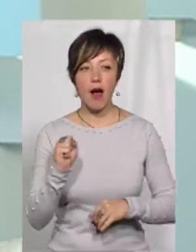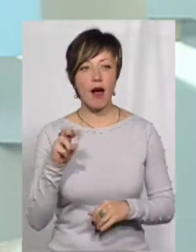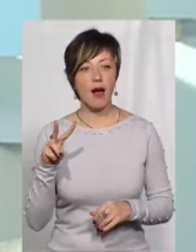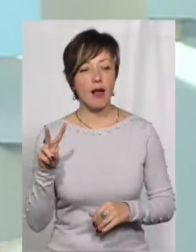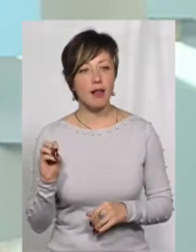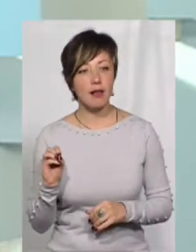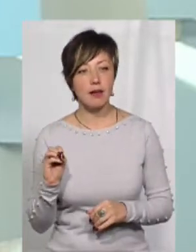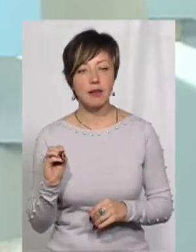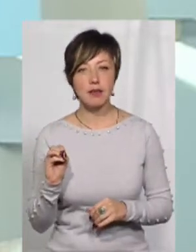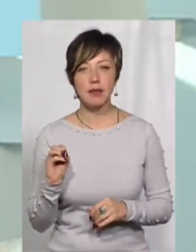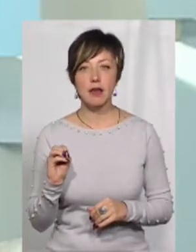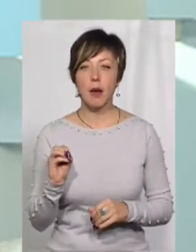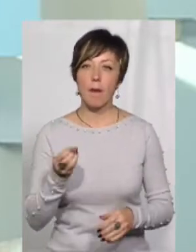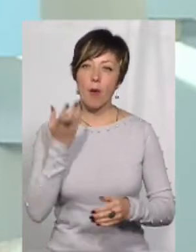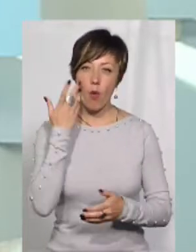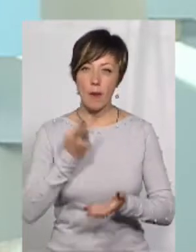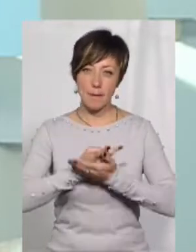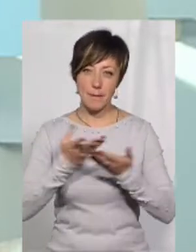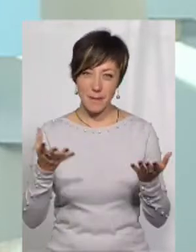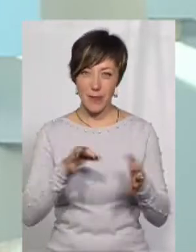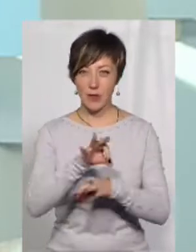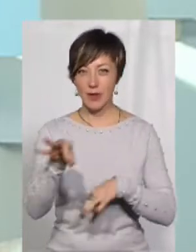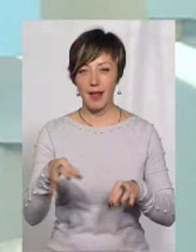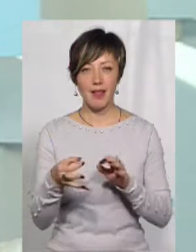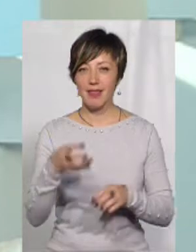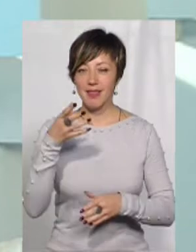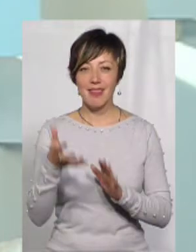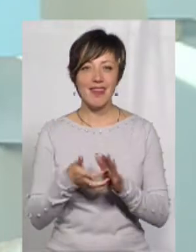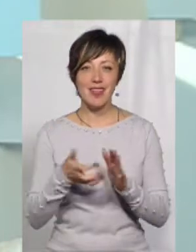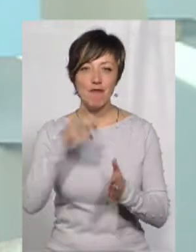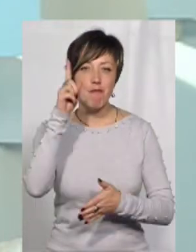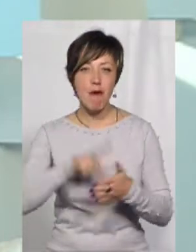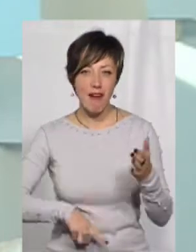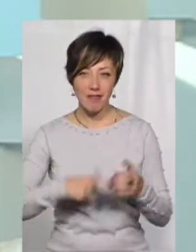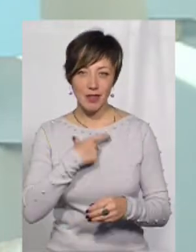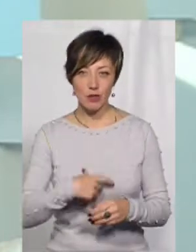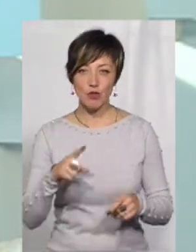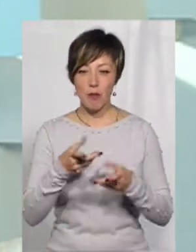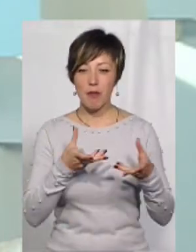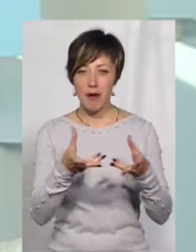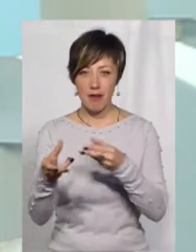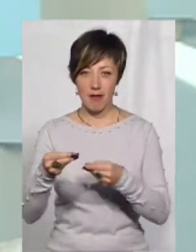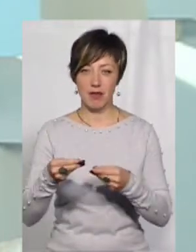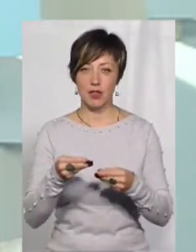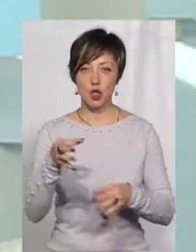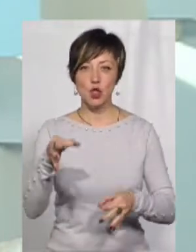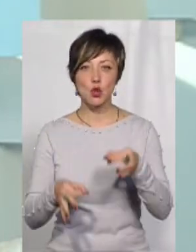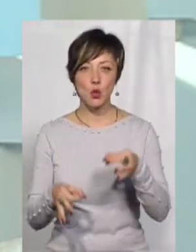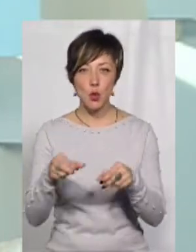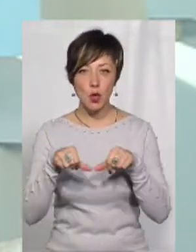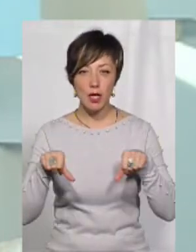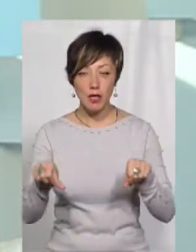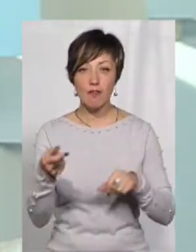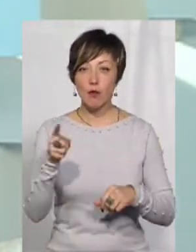а на презентації їм не вистачило впевненості для того, щоб переконати журі